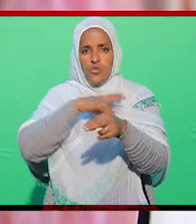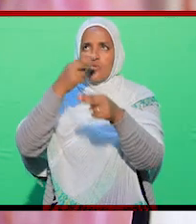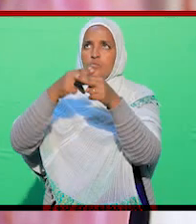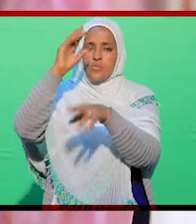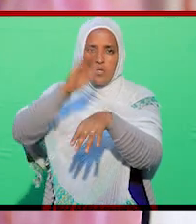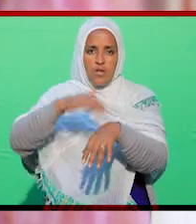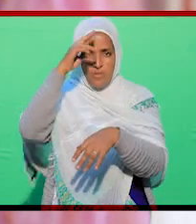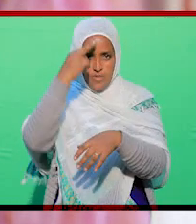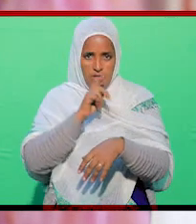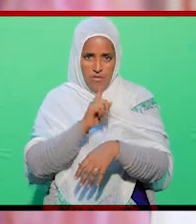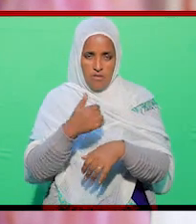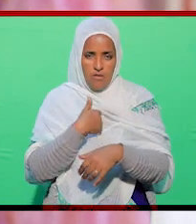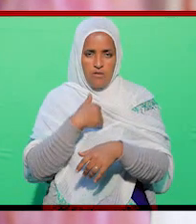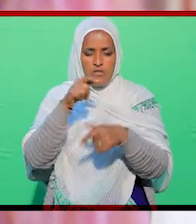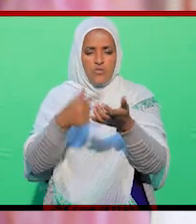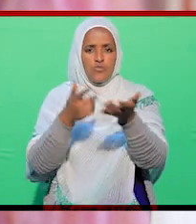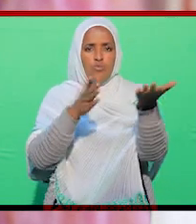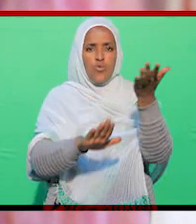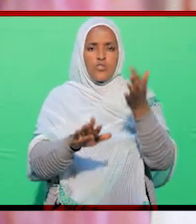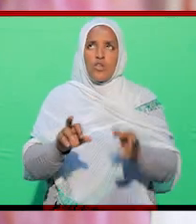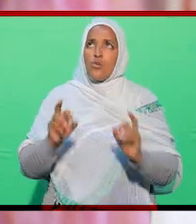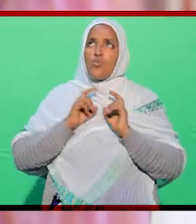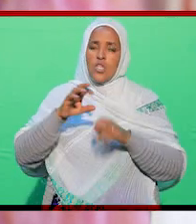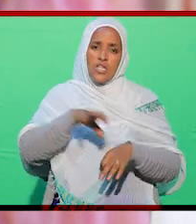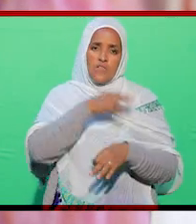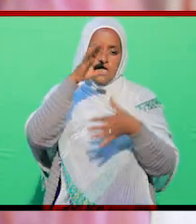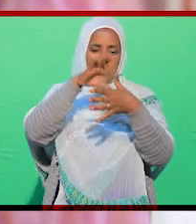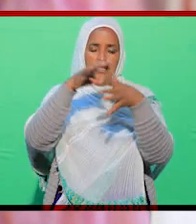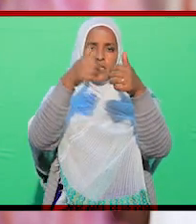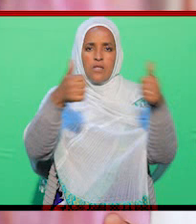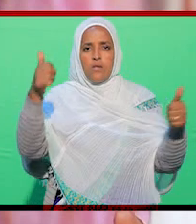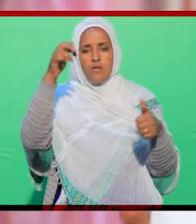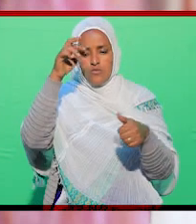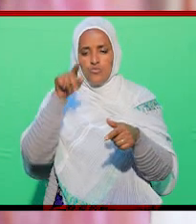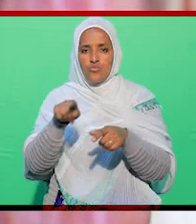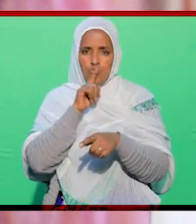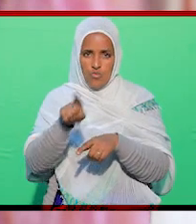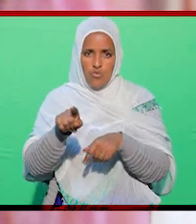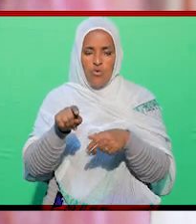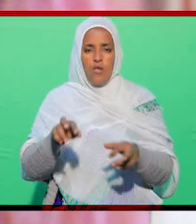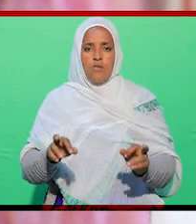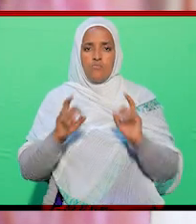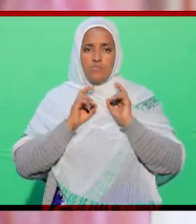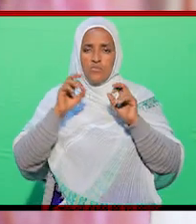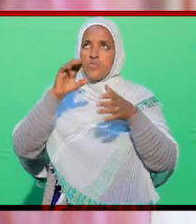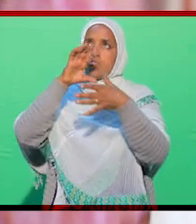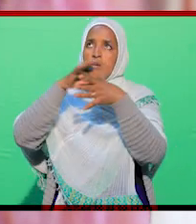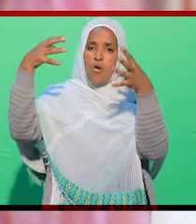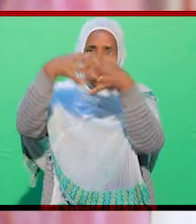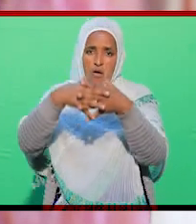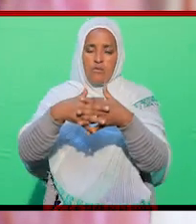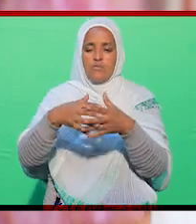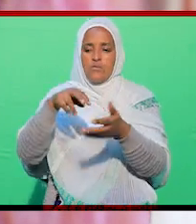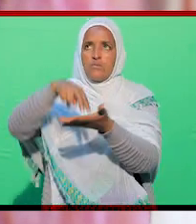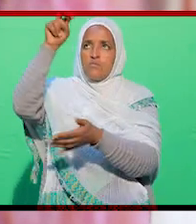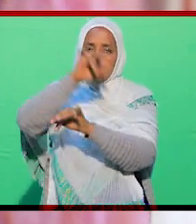በመዋሃዱ ፍጹም ሰው ተብሎ ይጠራል። ስለዚህ ሲሞትም ሕያዊት ነፍስ ናት ከሥጋው ተለይታ የነበረች፣